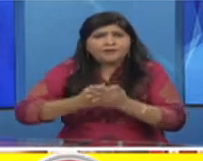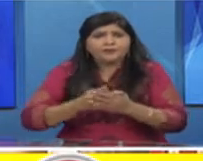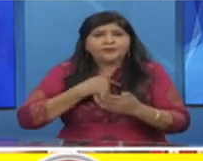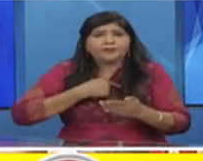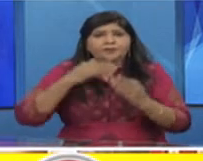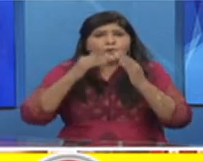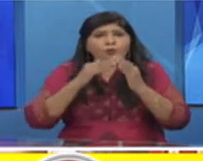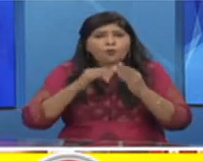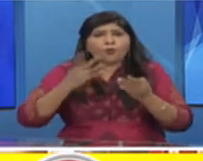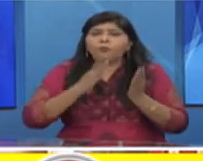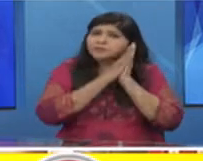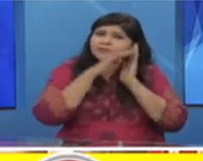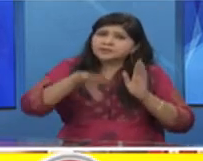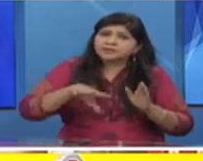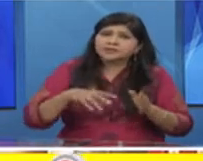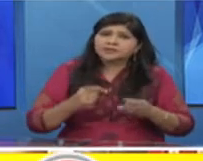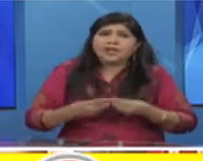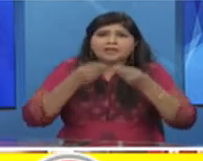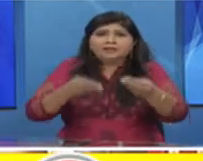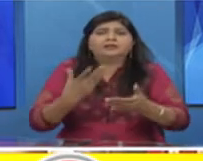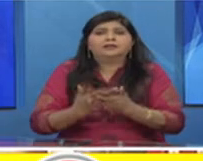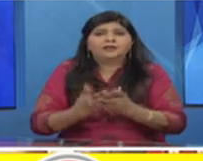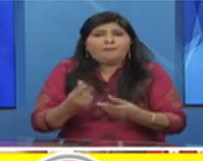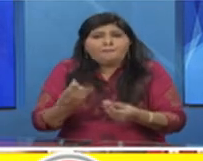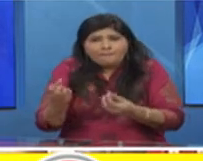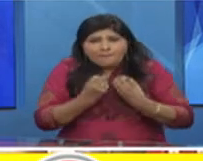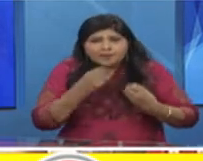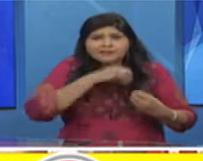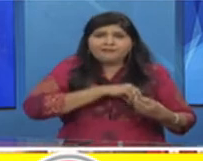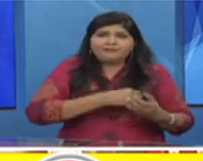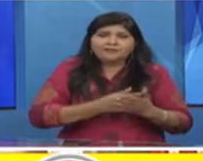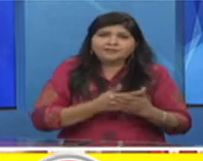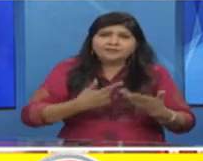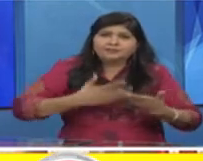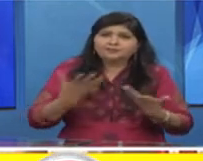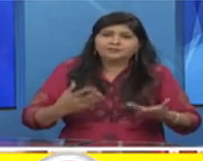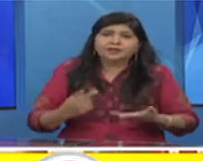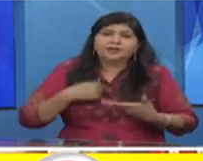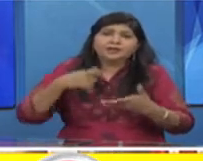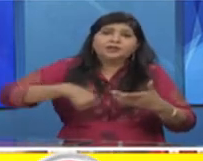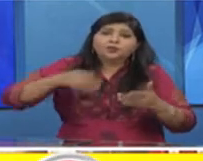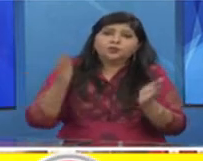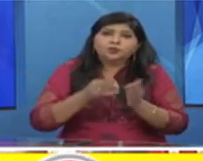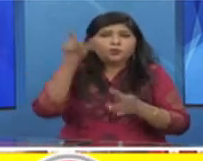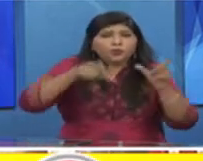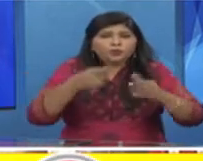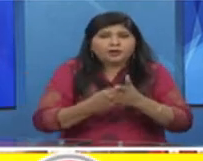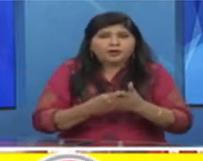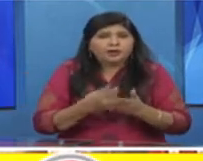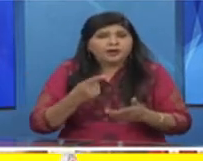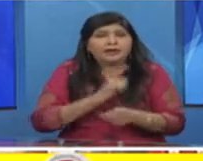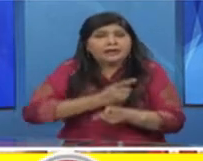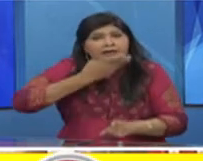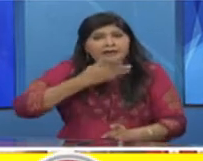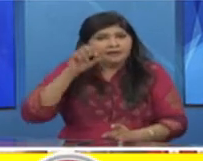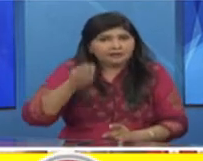अपने घरों में होम स्टे की सुविधा उपलब्ध करा रहे हैं। होम स्टे फैसिलिटीज उपलब्ध कराने वाले लोगों को प्रोफेशनल ट्रेनिंग